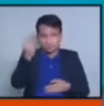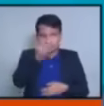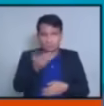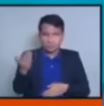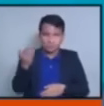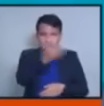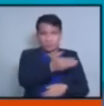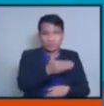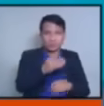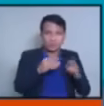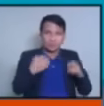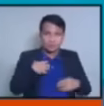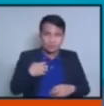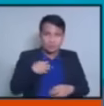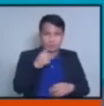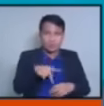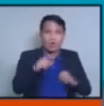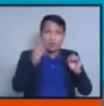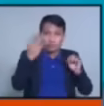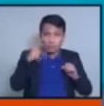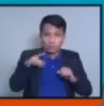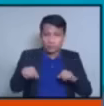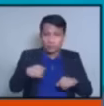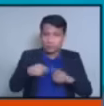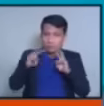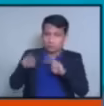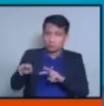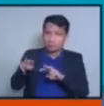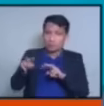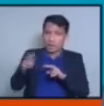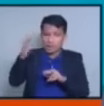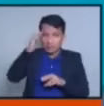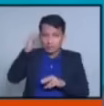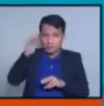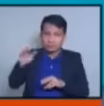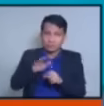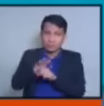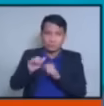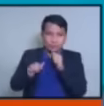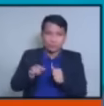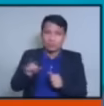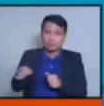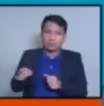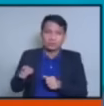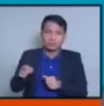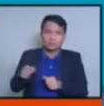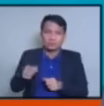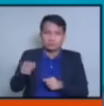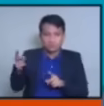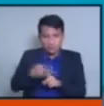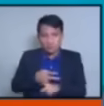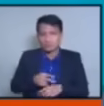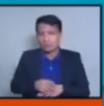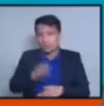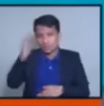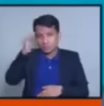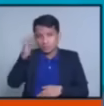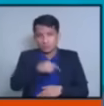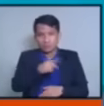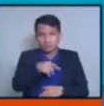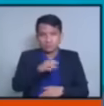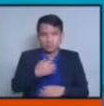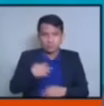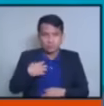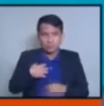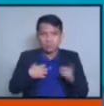para maimbestigahan kasi ang PNP may kakayahan para magdetermina kung talagang na-rape o hindi ang isang victim. At opo, agad opo.